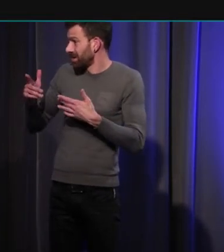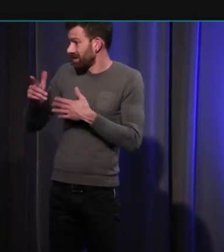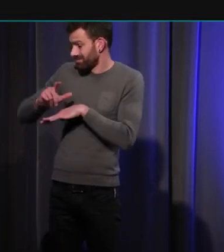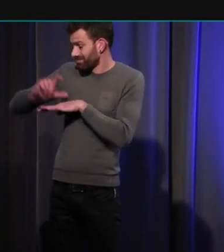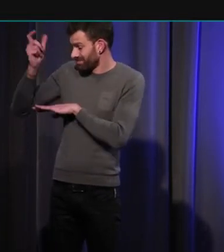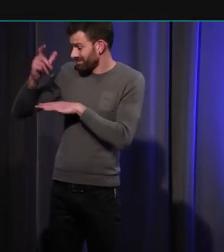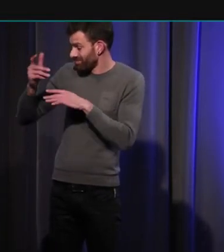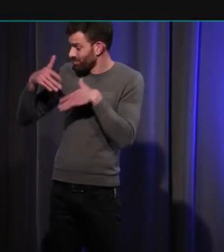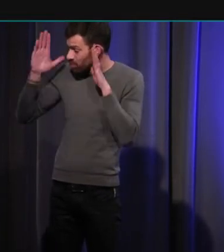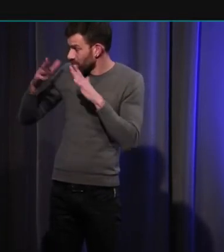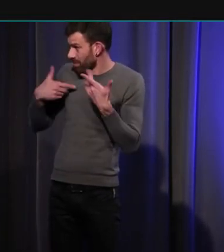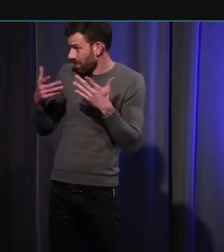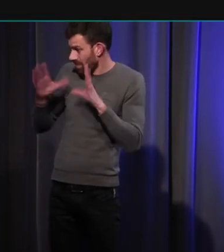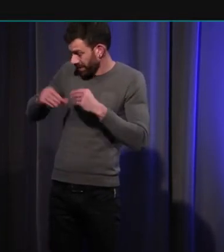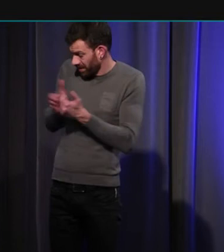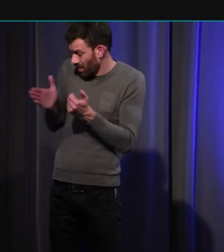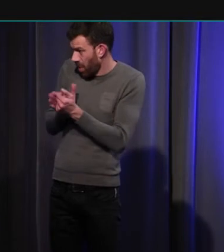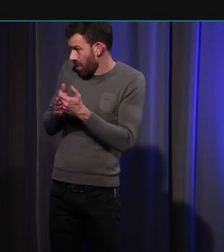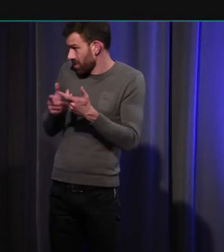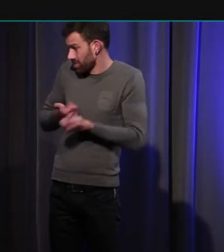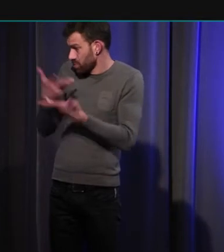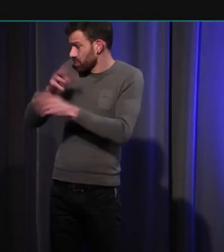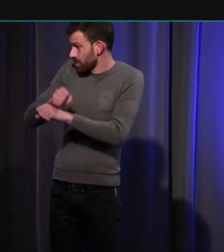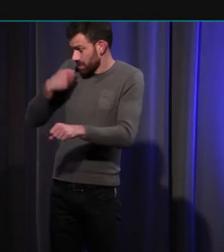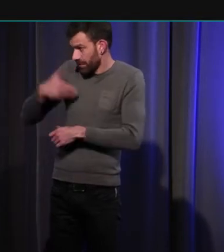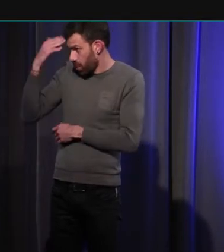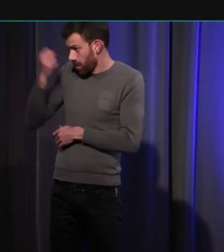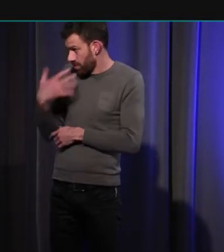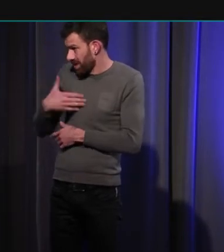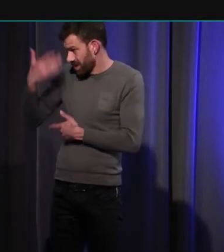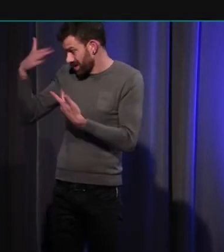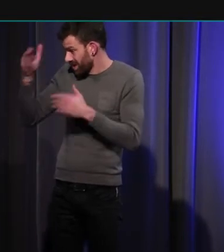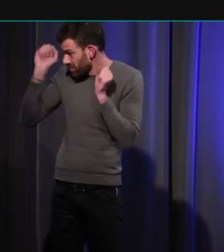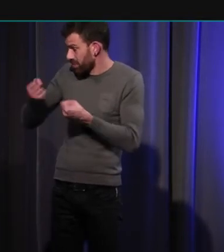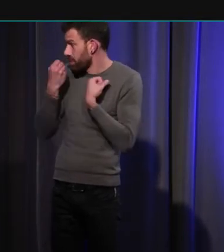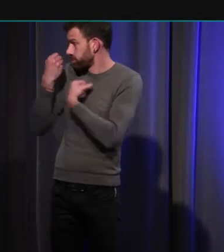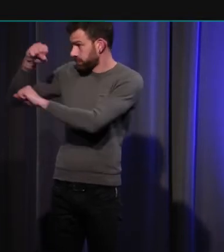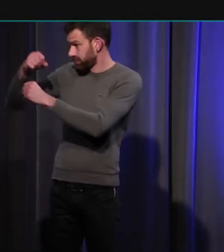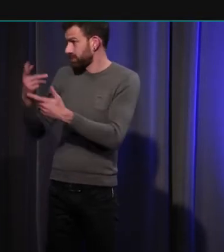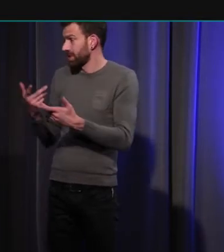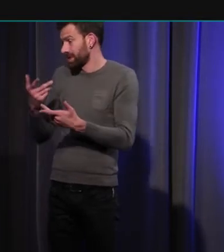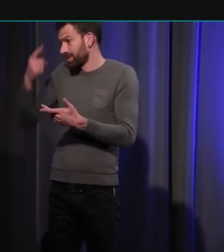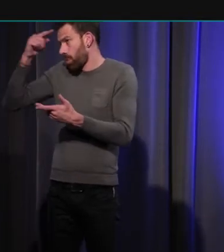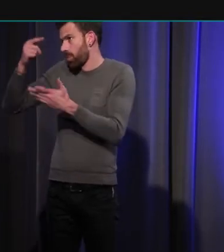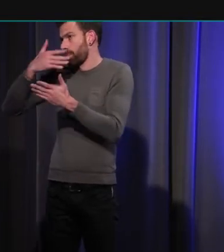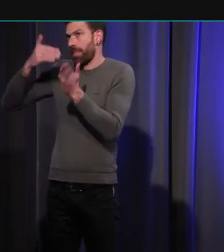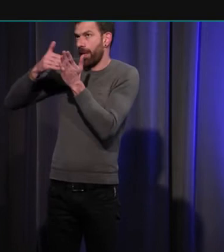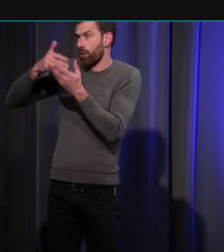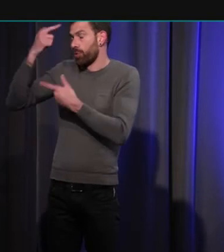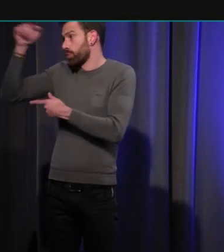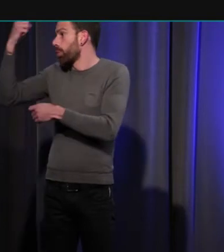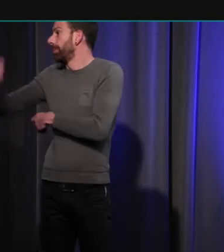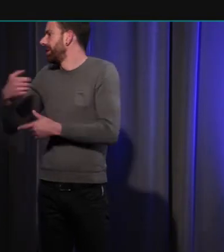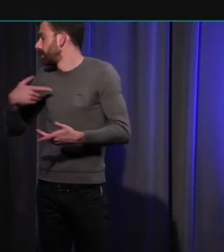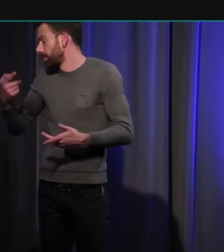des siècles on a le savoir-faire vous voyez pour le meilleur et pour le pire sans doute pour le pire à je suis pas en fin de la colonisation